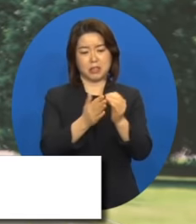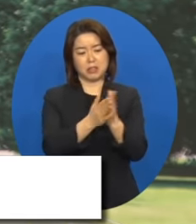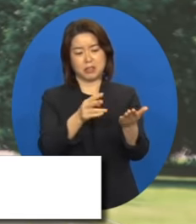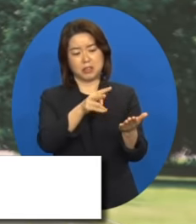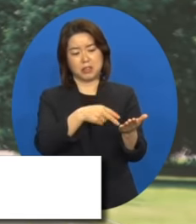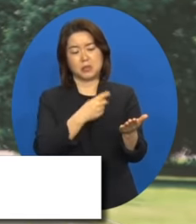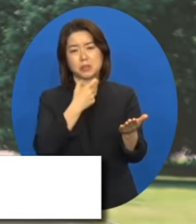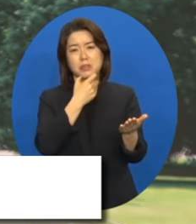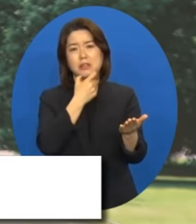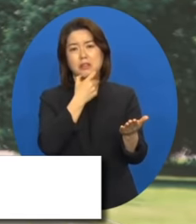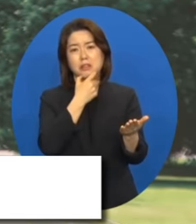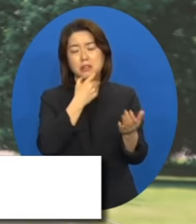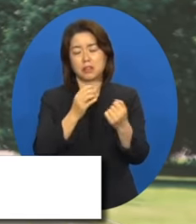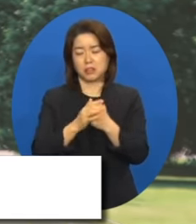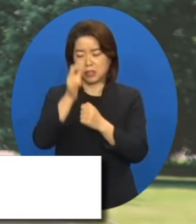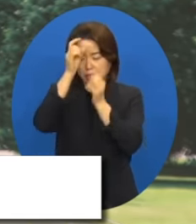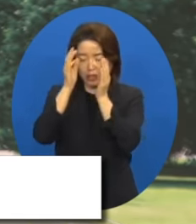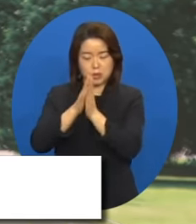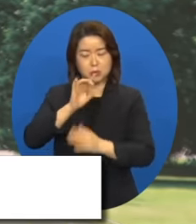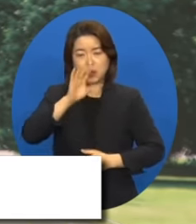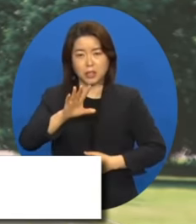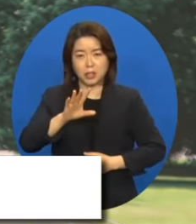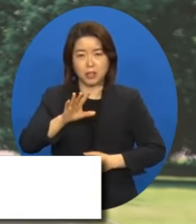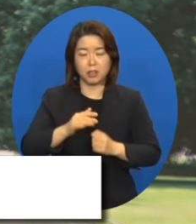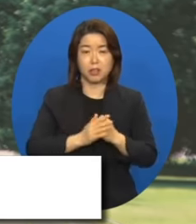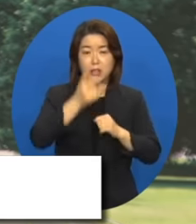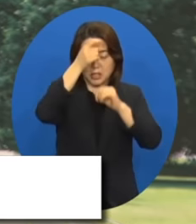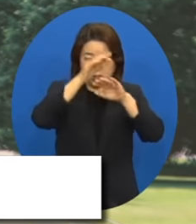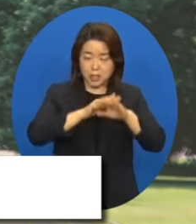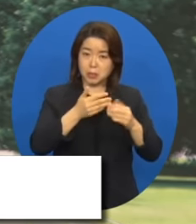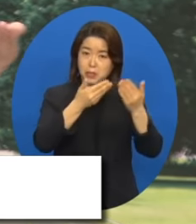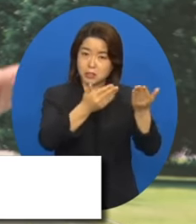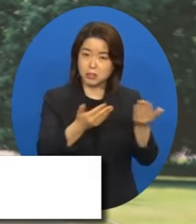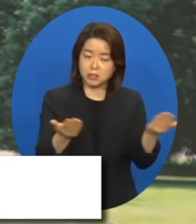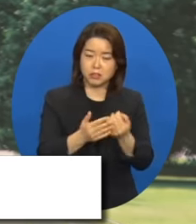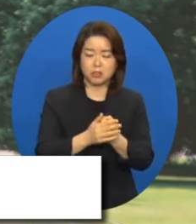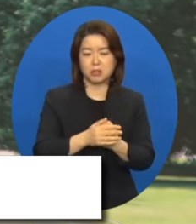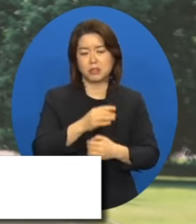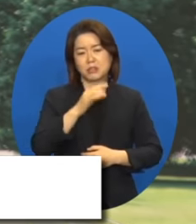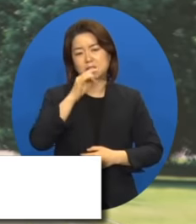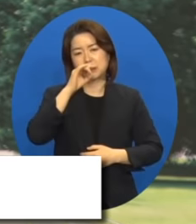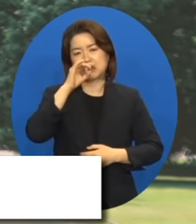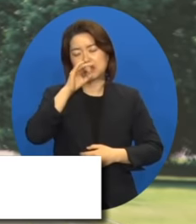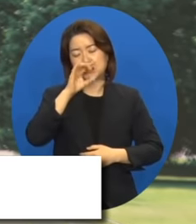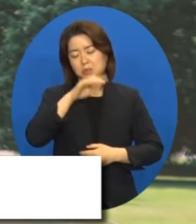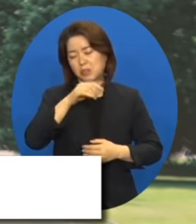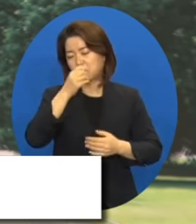생각도 없고 기도도 안 되고 예배 드리는 것도 그냥 빠져도 그만이고